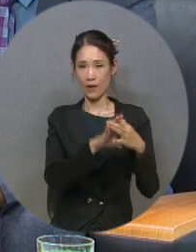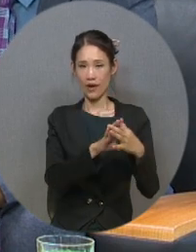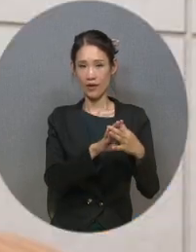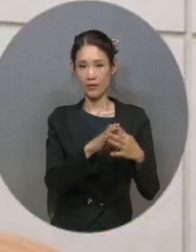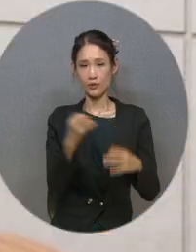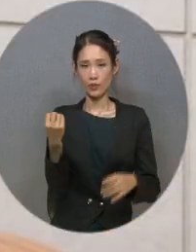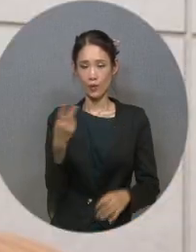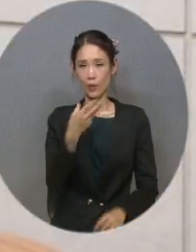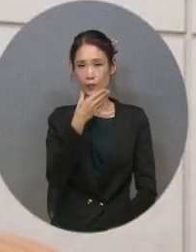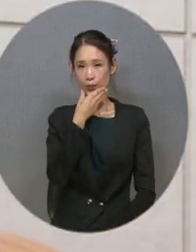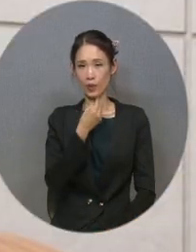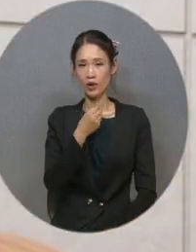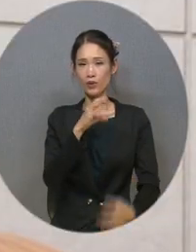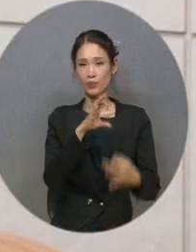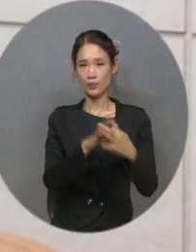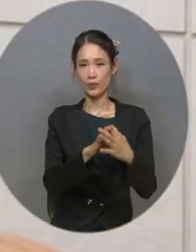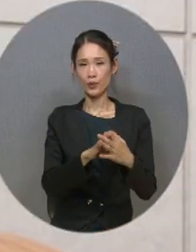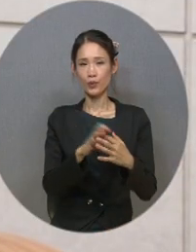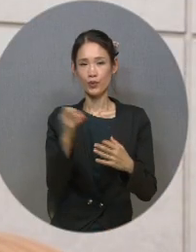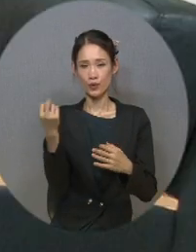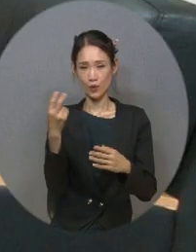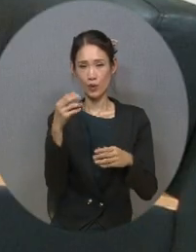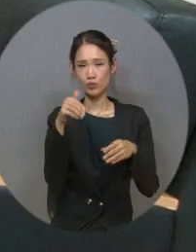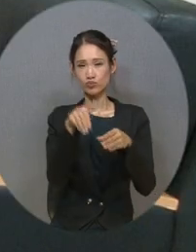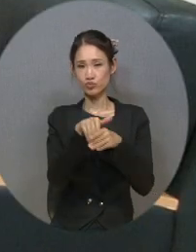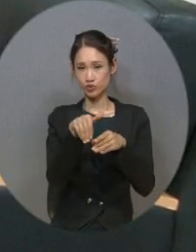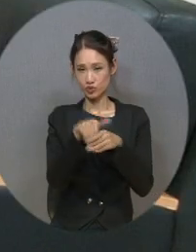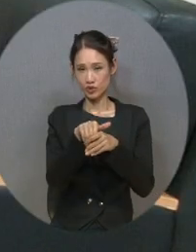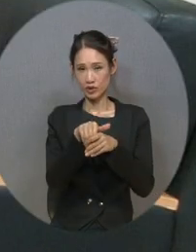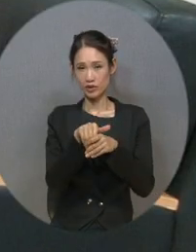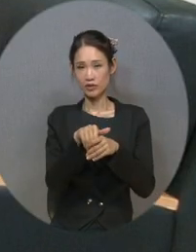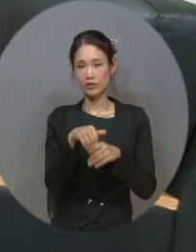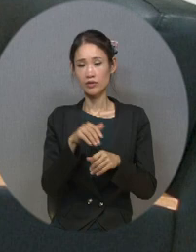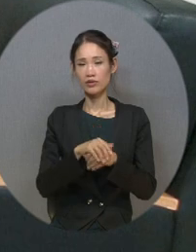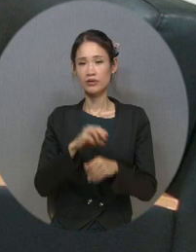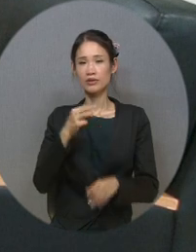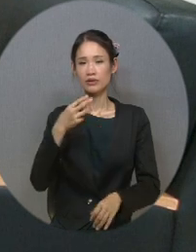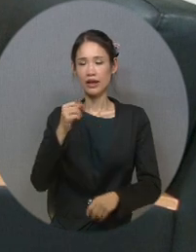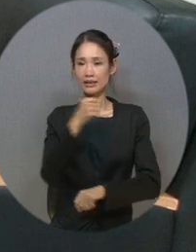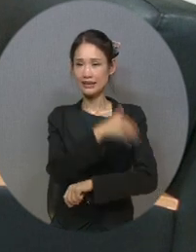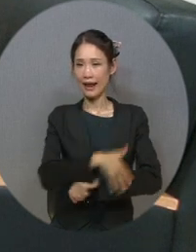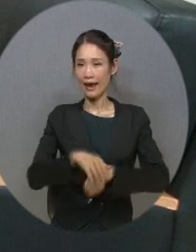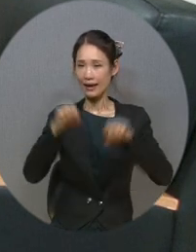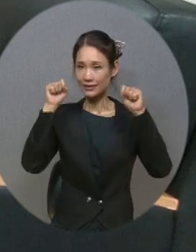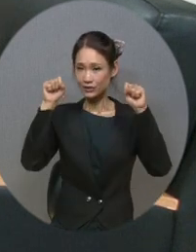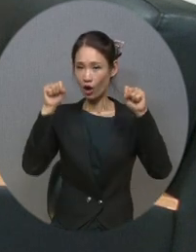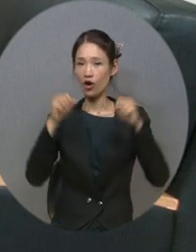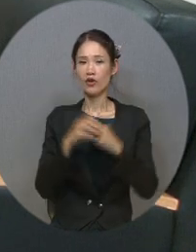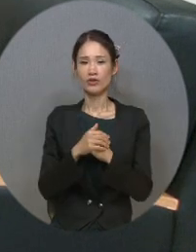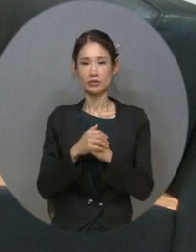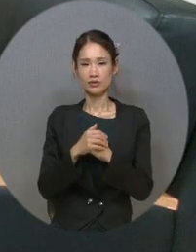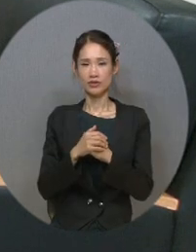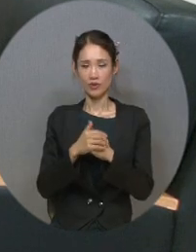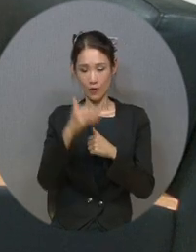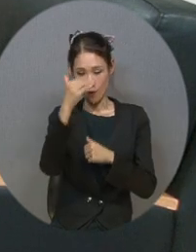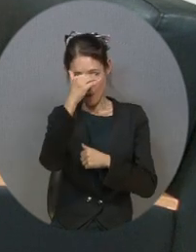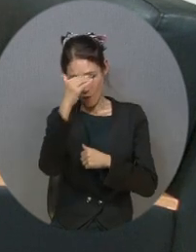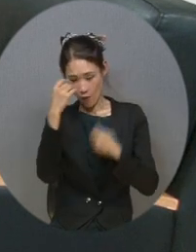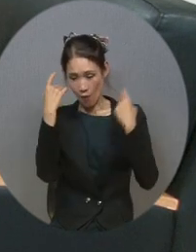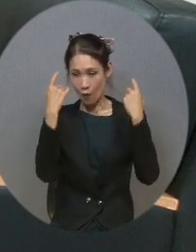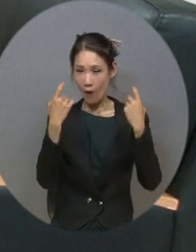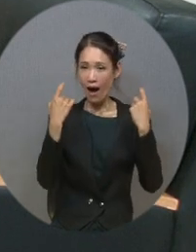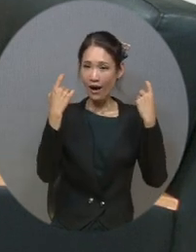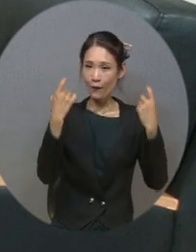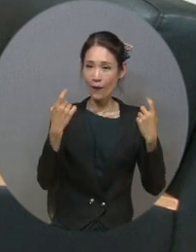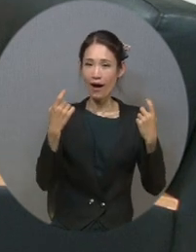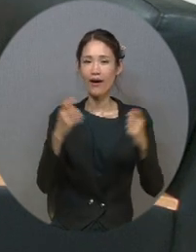그리고 이 복지뿐만이 아니라 문화란다든지 레저란다든지 관광이란다든지 뭐 이런